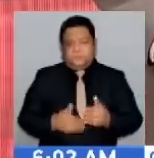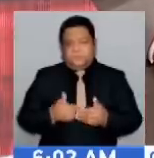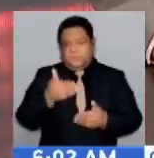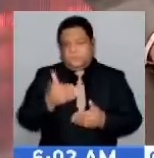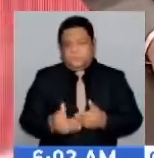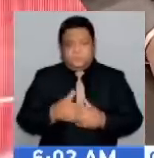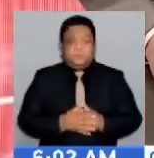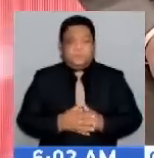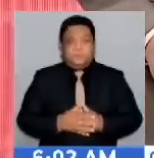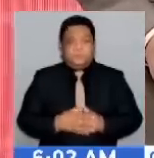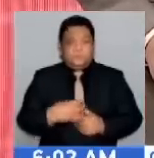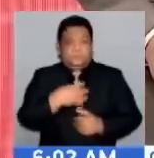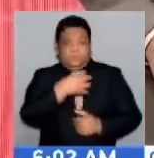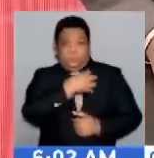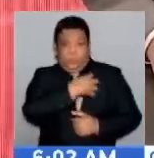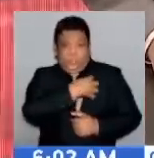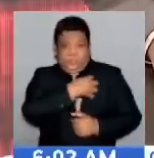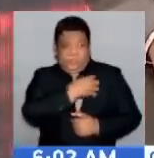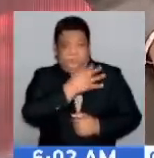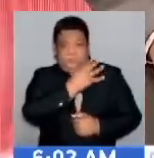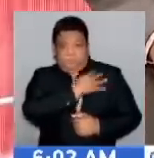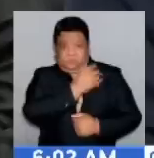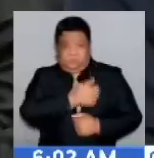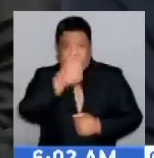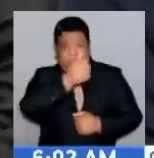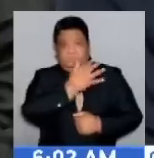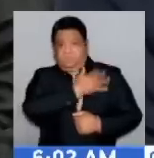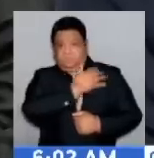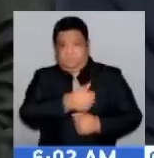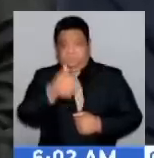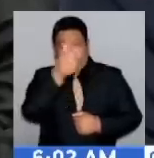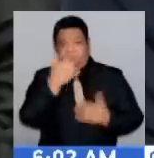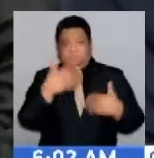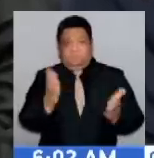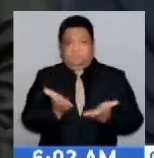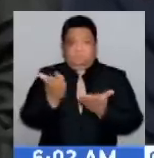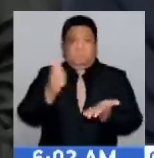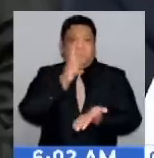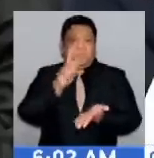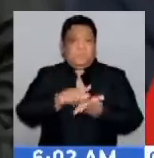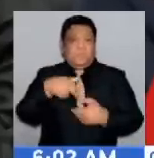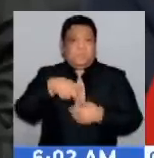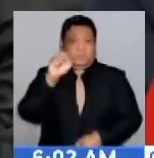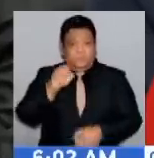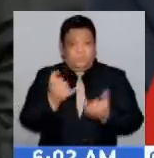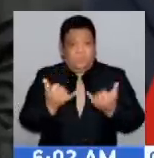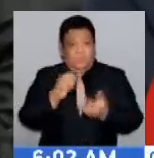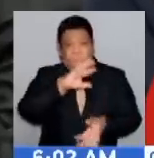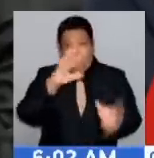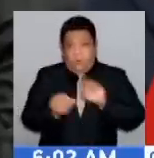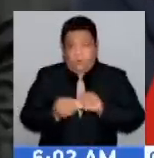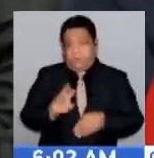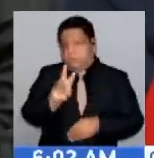at colonels na nagsumite ng courtesy resignation. Halos 600 na ayon kay PNP Chief Rodolfo Azurin Jr. Sabi pa ni